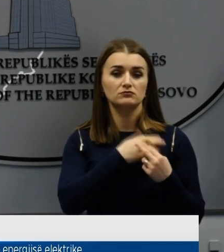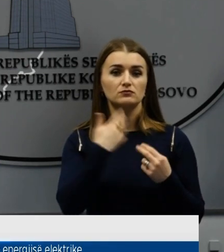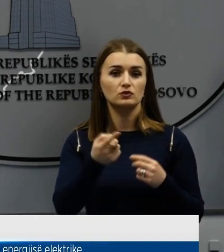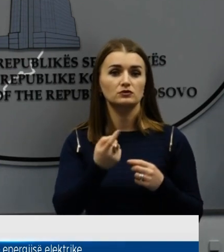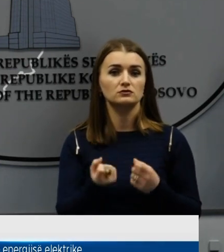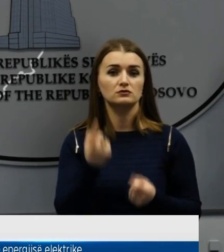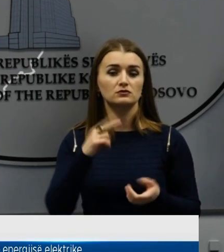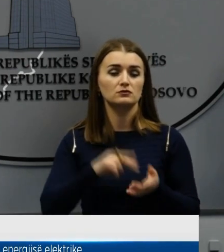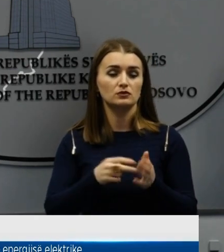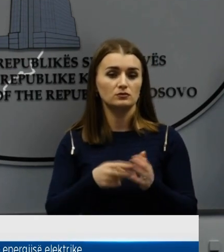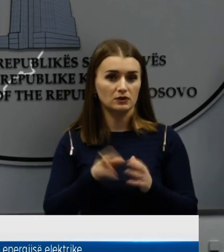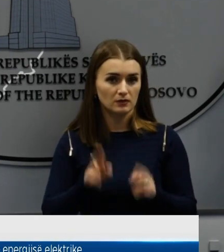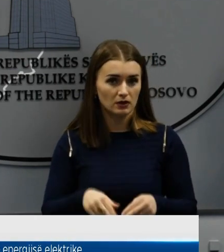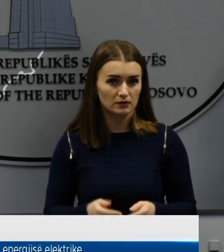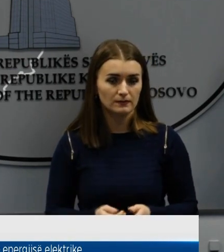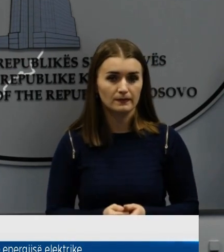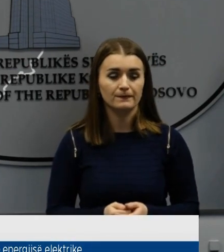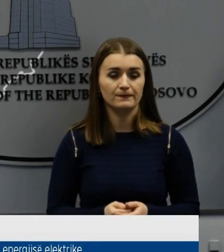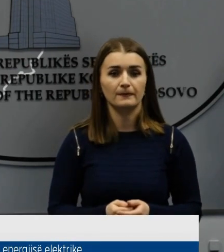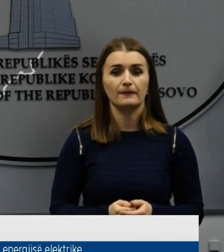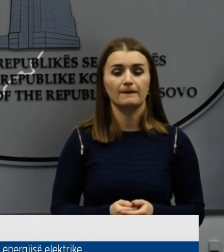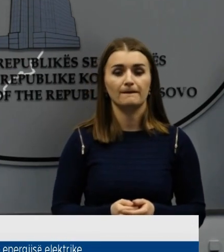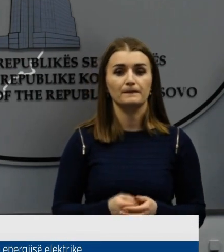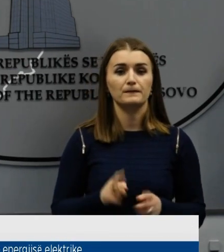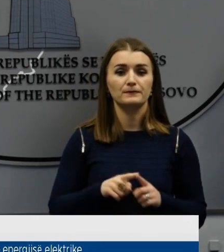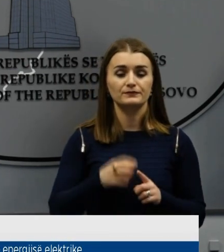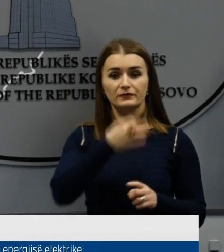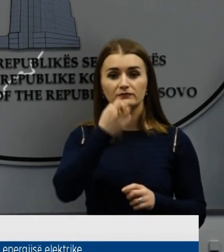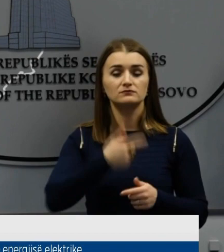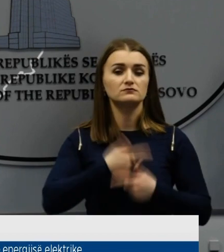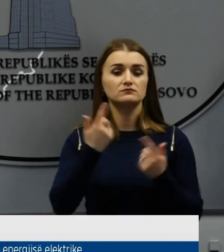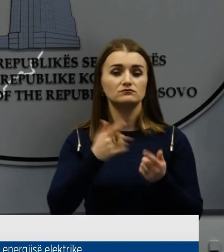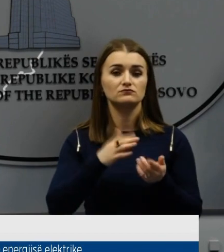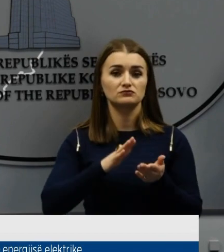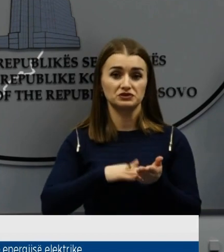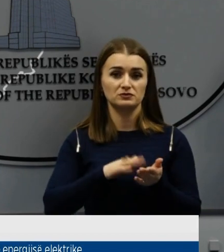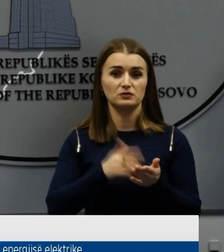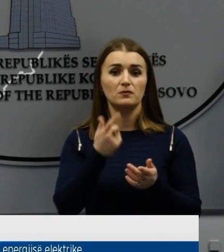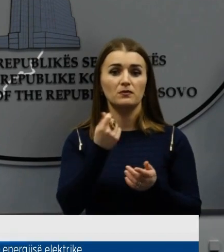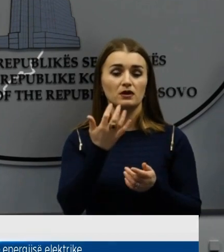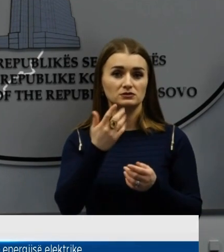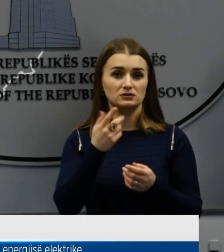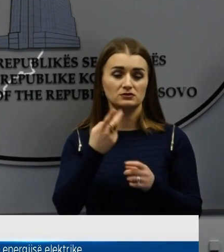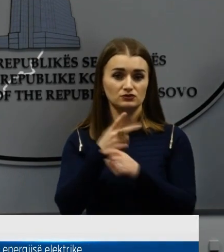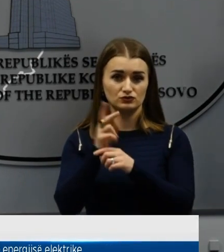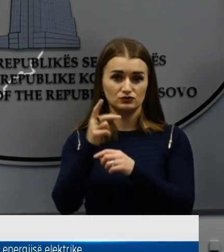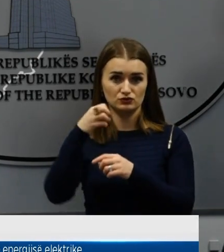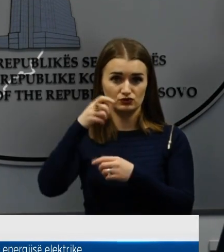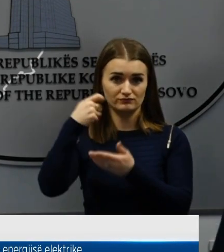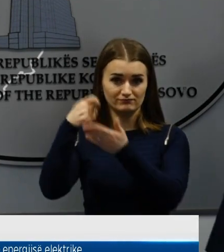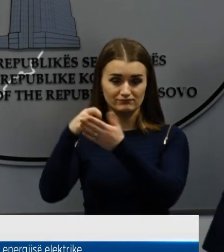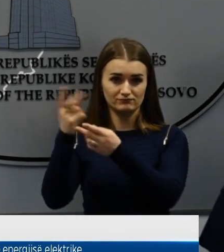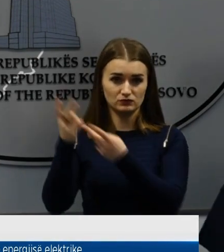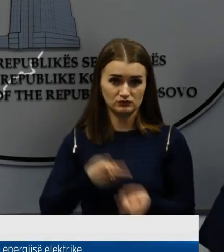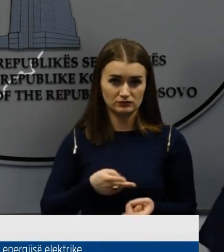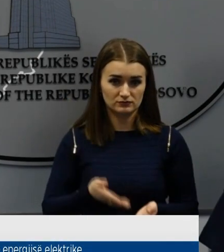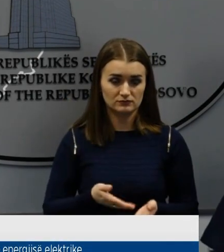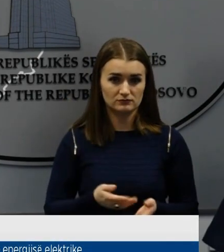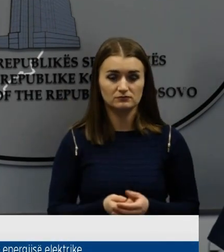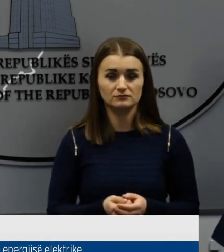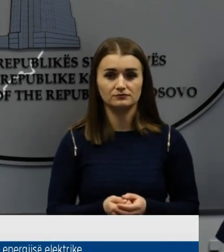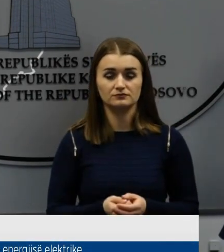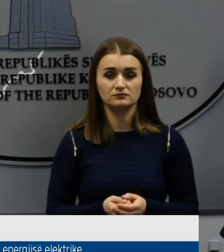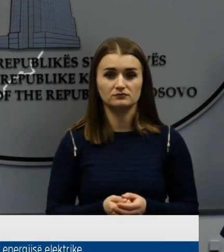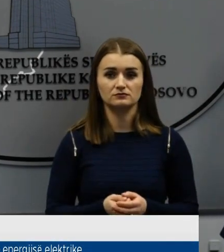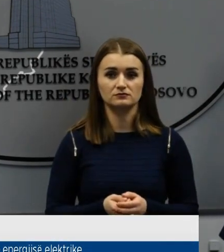likviditetit. Për të qartësuar çmimet që blihen, çmimet e importit, që blihen në përbursa ose përmes